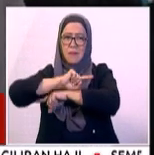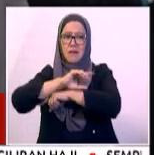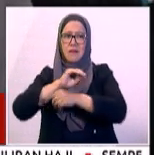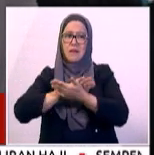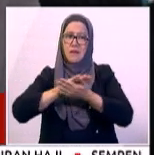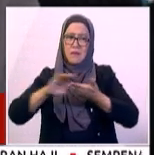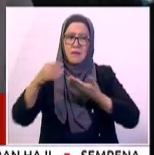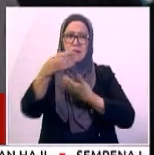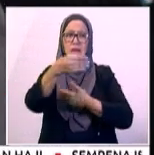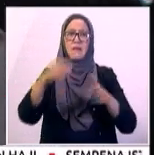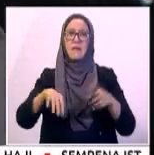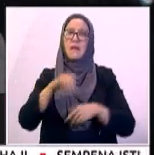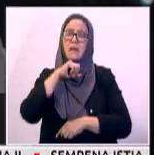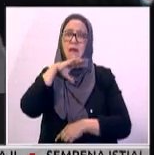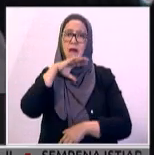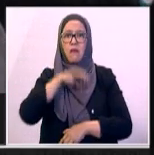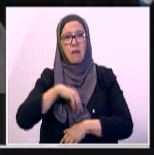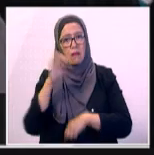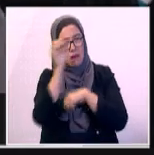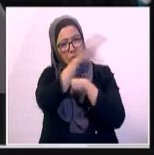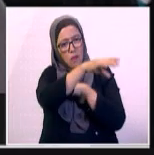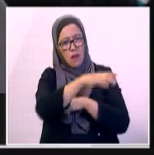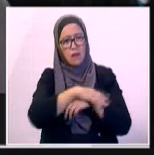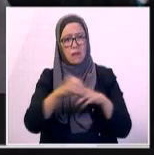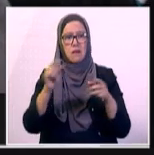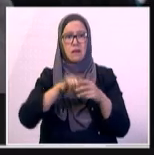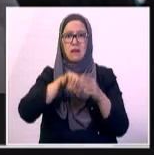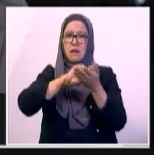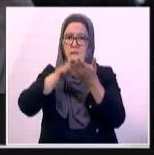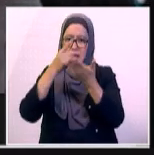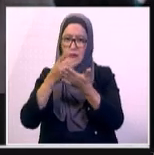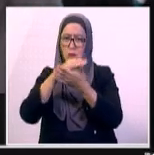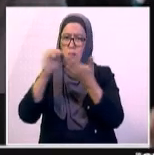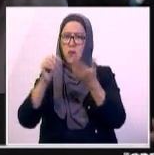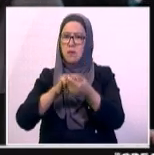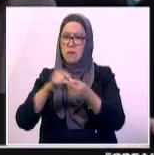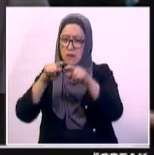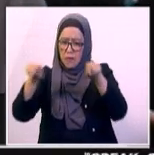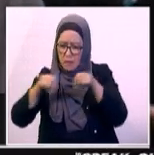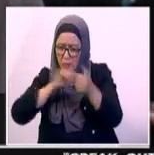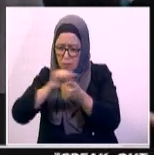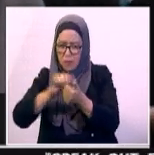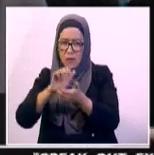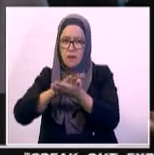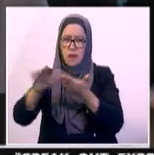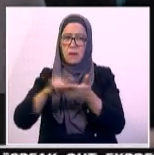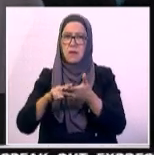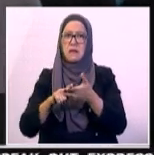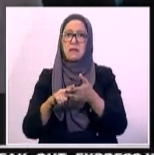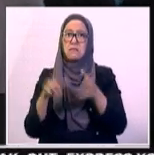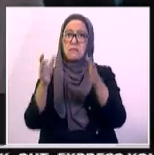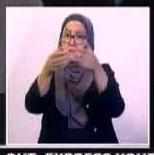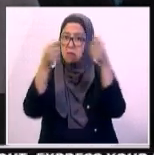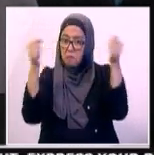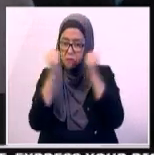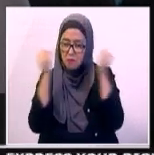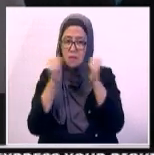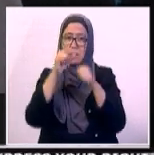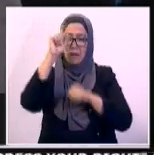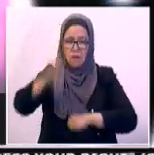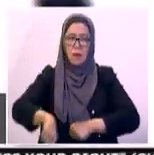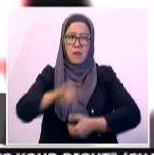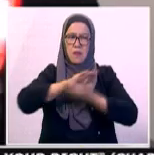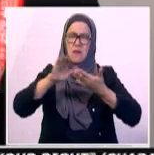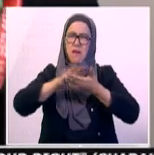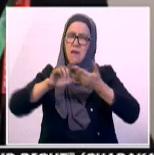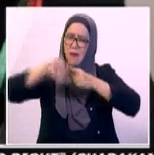pun buang. Kita punya dapur kita, kita punya sinki semua kena bersihkan. Peti ais kita semua kena bersihkan almost every